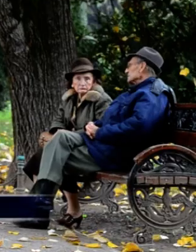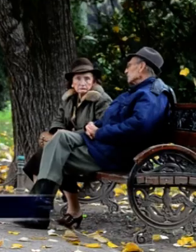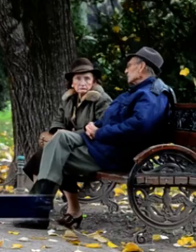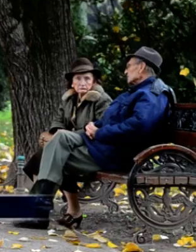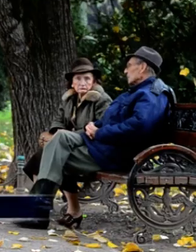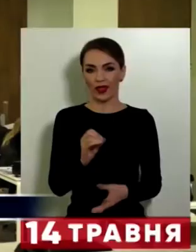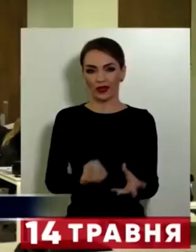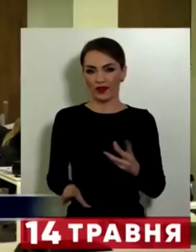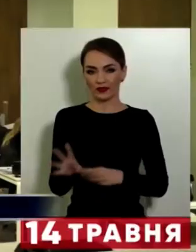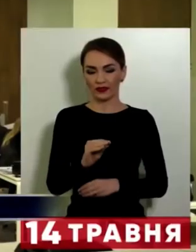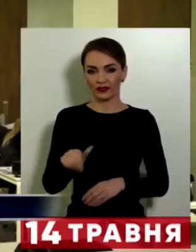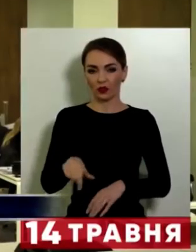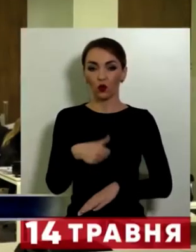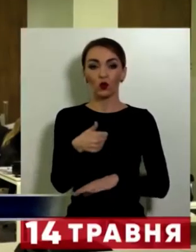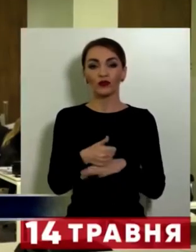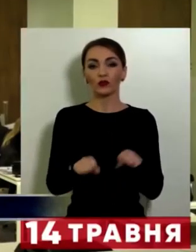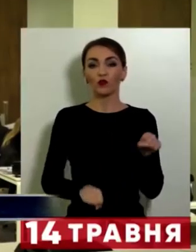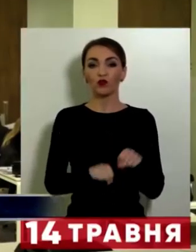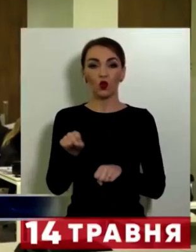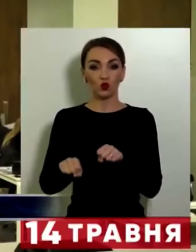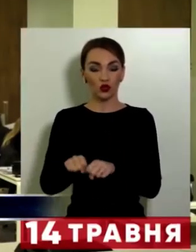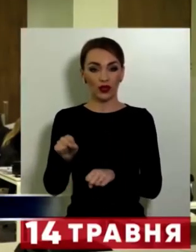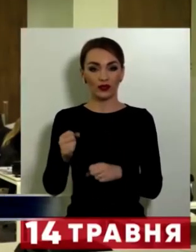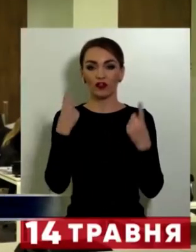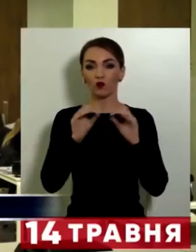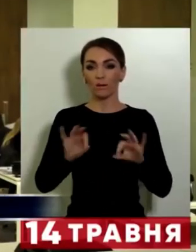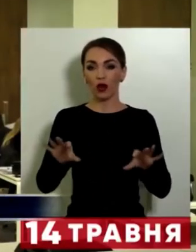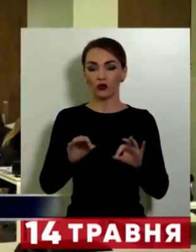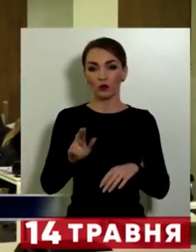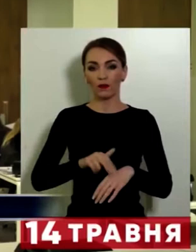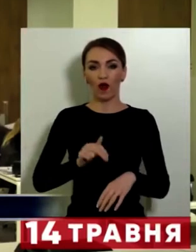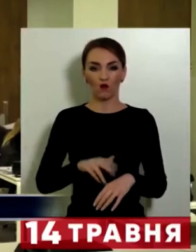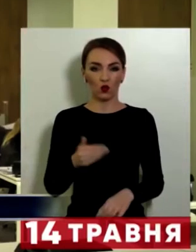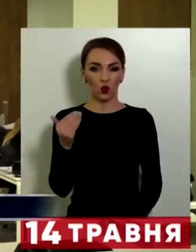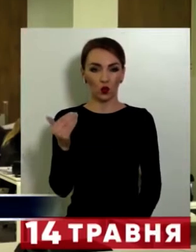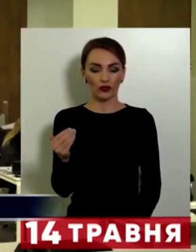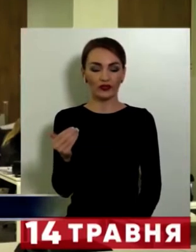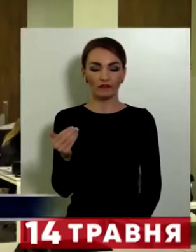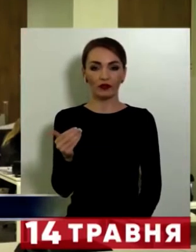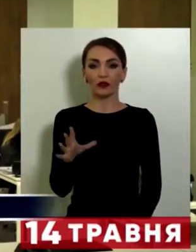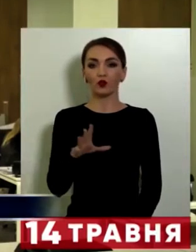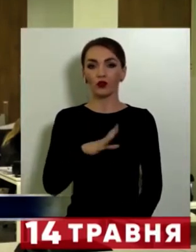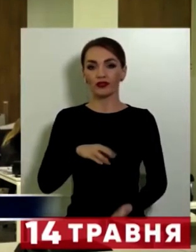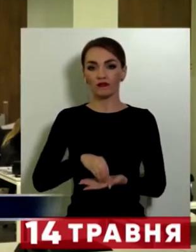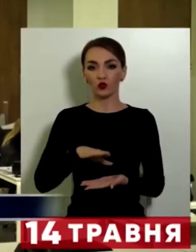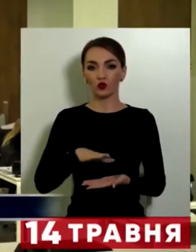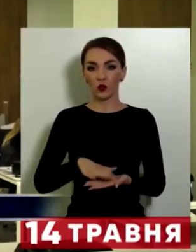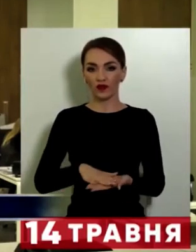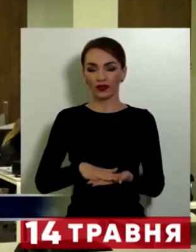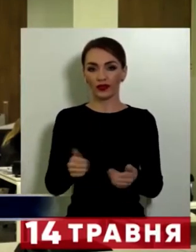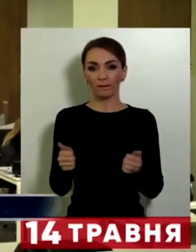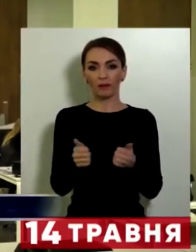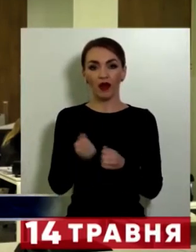правила карантину. Основні порушення за інформацією правоохоронців були зафіксовані